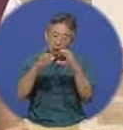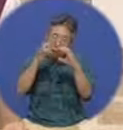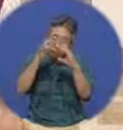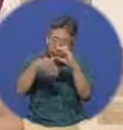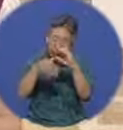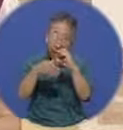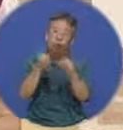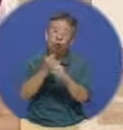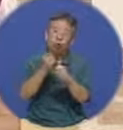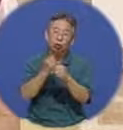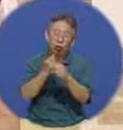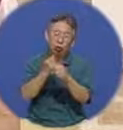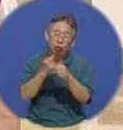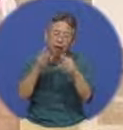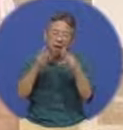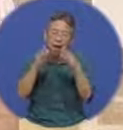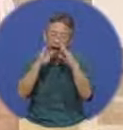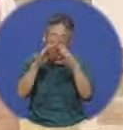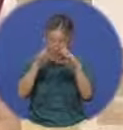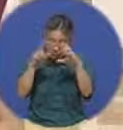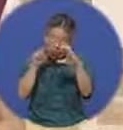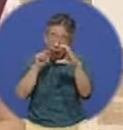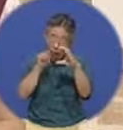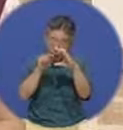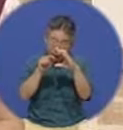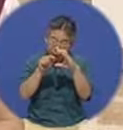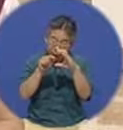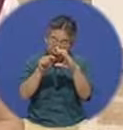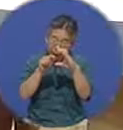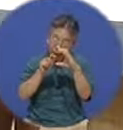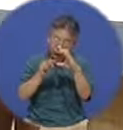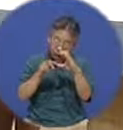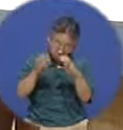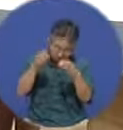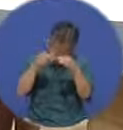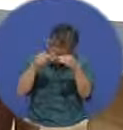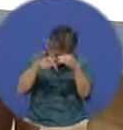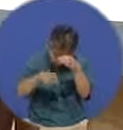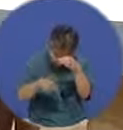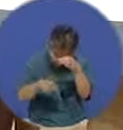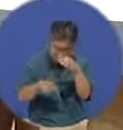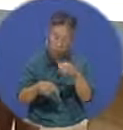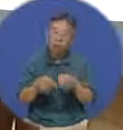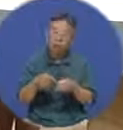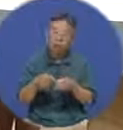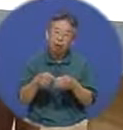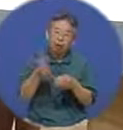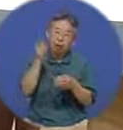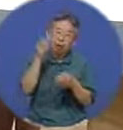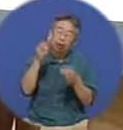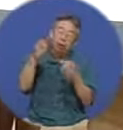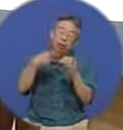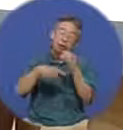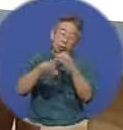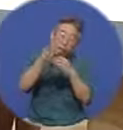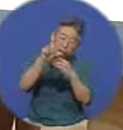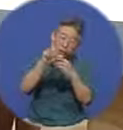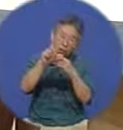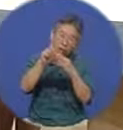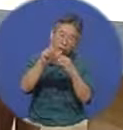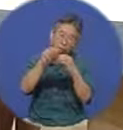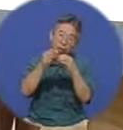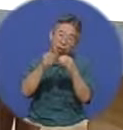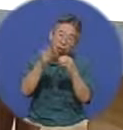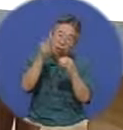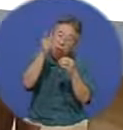ってですね、はい、作ってても段ボールに穴を開けただけなんですが、はい、チャレンジしてみました。 見えました。 少しこう欠けるところはね確認